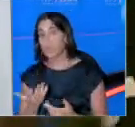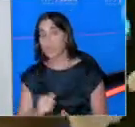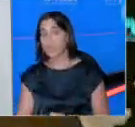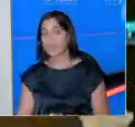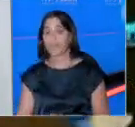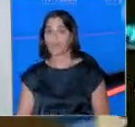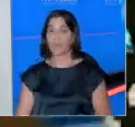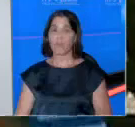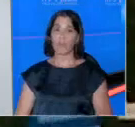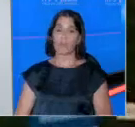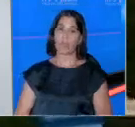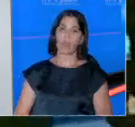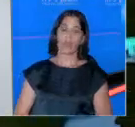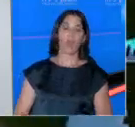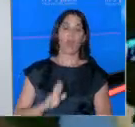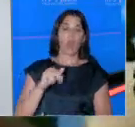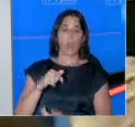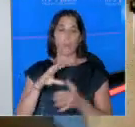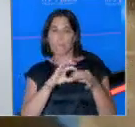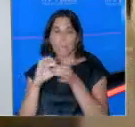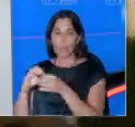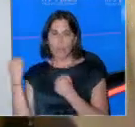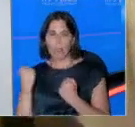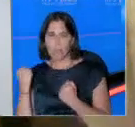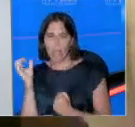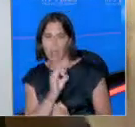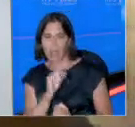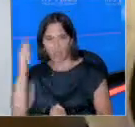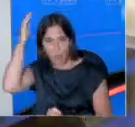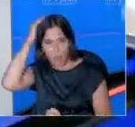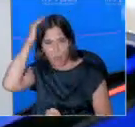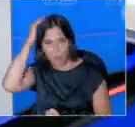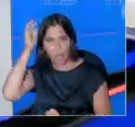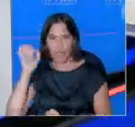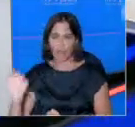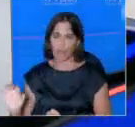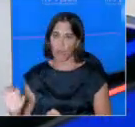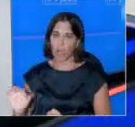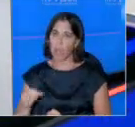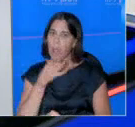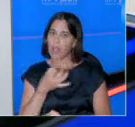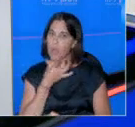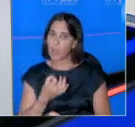רגע, איציק, תן לי את המשפט המחץ של בנט שלך מהנאום.